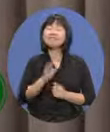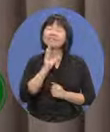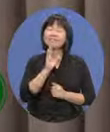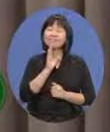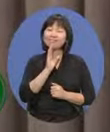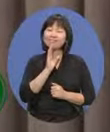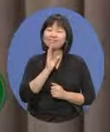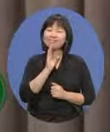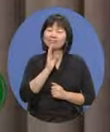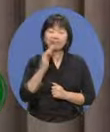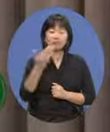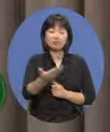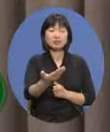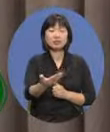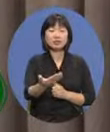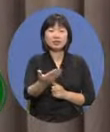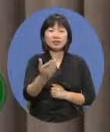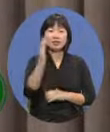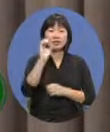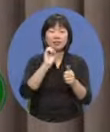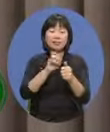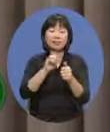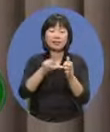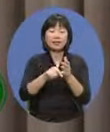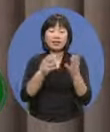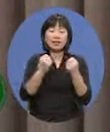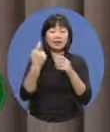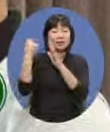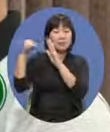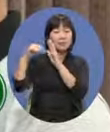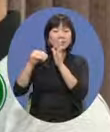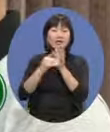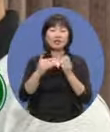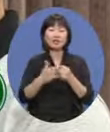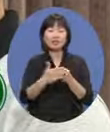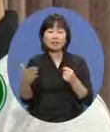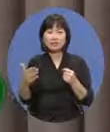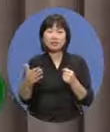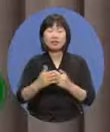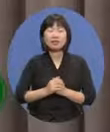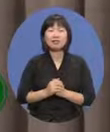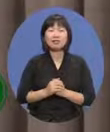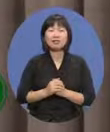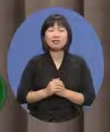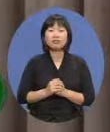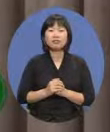그랬구나. 당신 이야기할 때 많이 안 들어줘서.